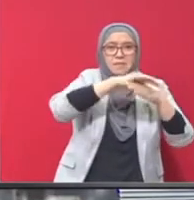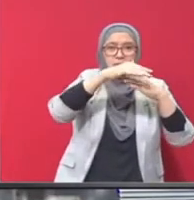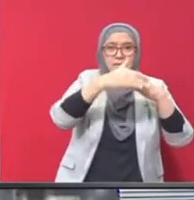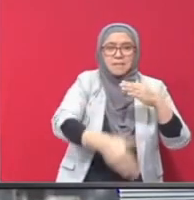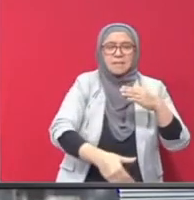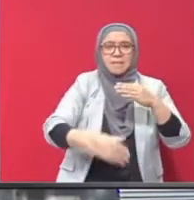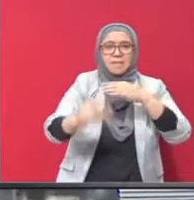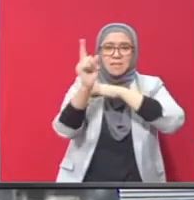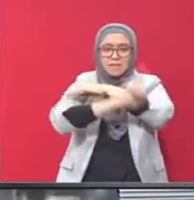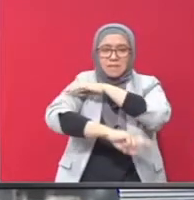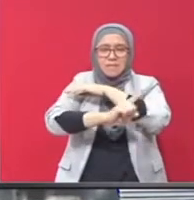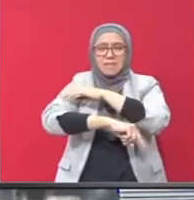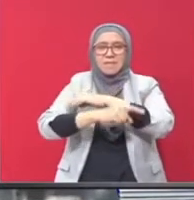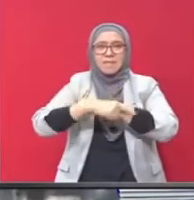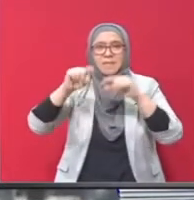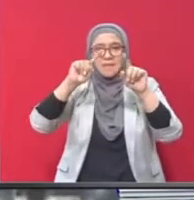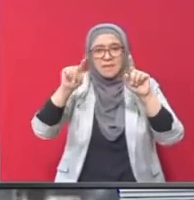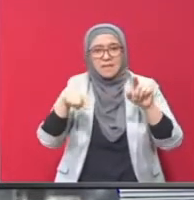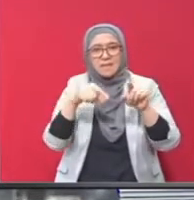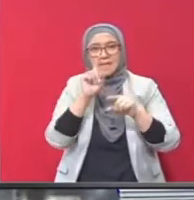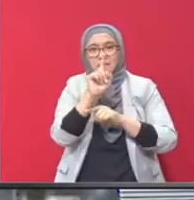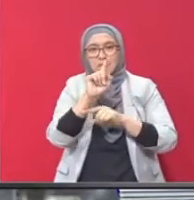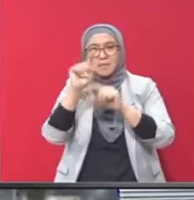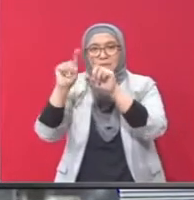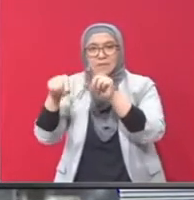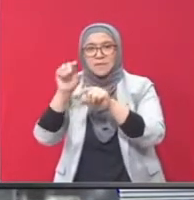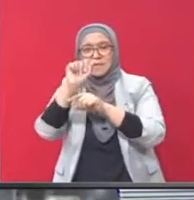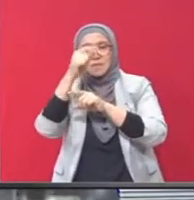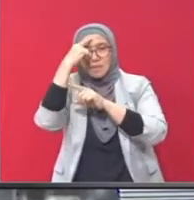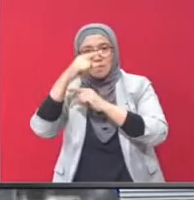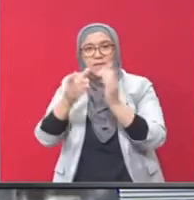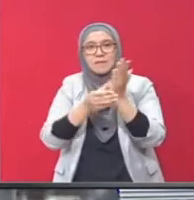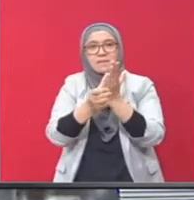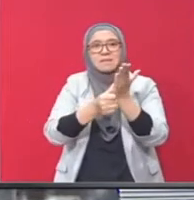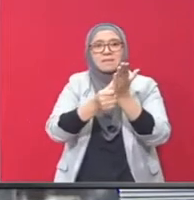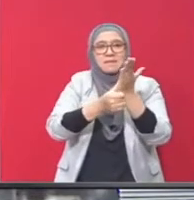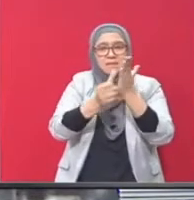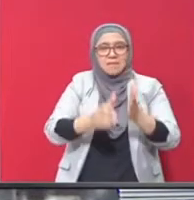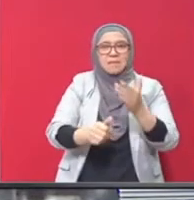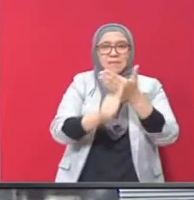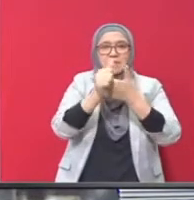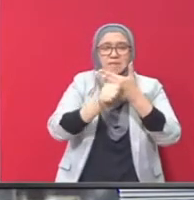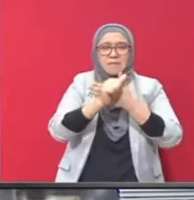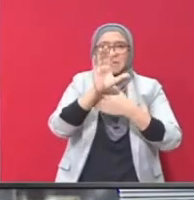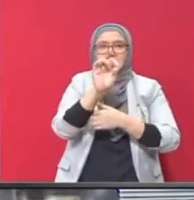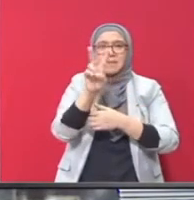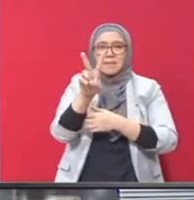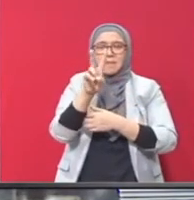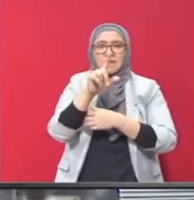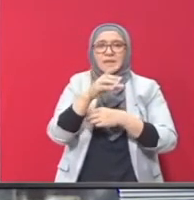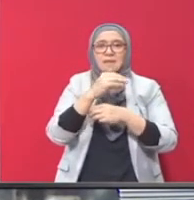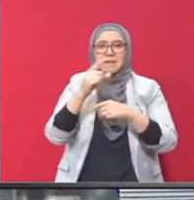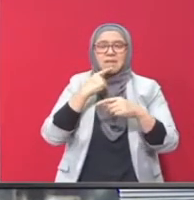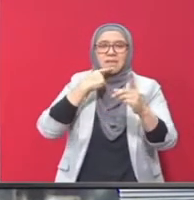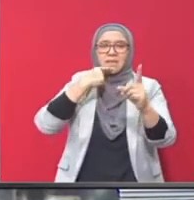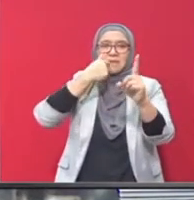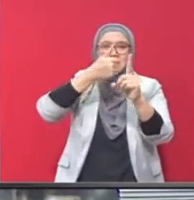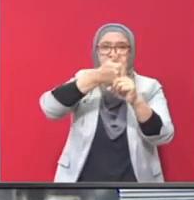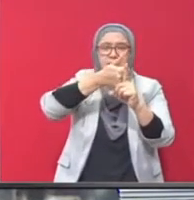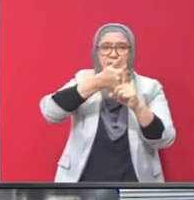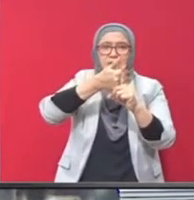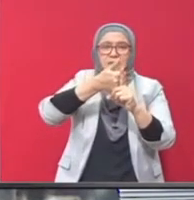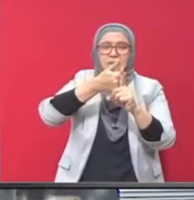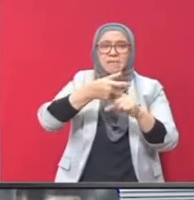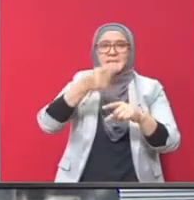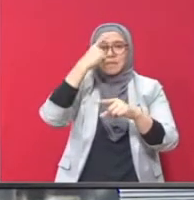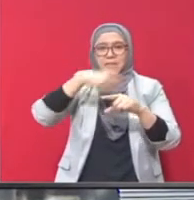kurangan satu kurang ane akta daerah berbahaya 1152 yang diperintahkan oleh Mahkamah menurut peruntukan